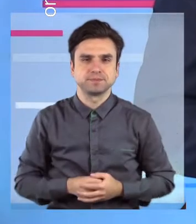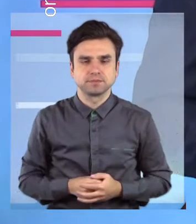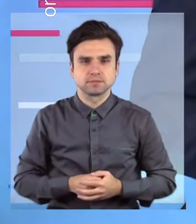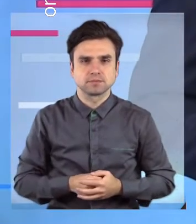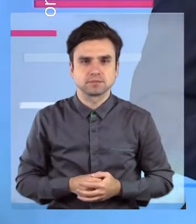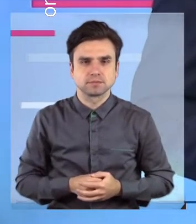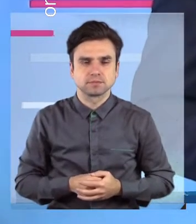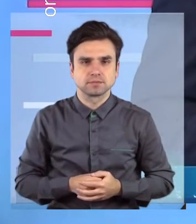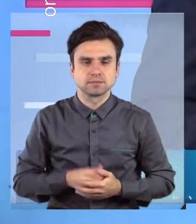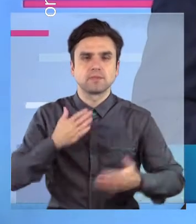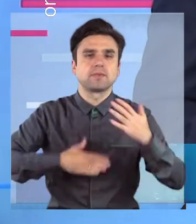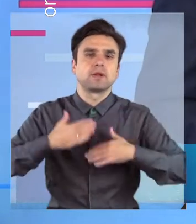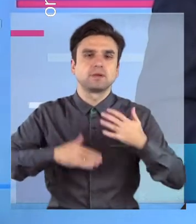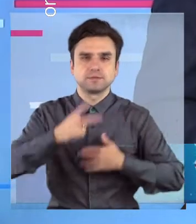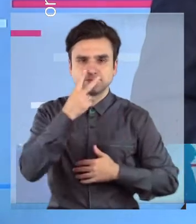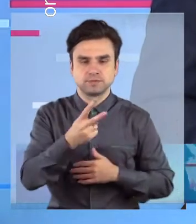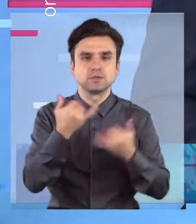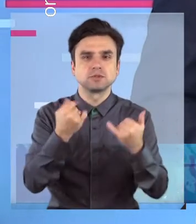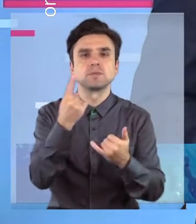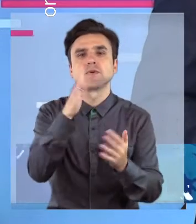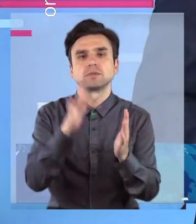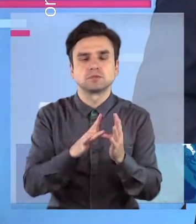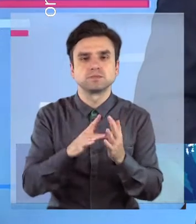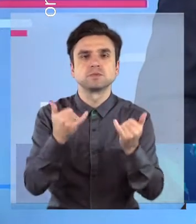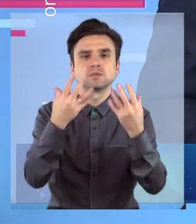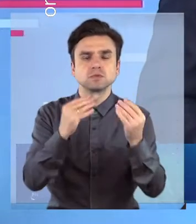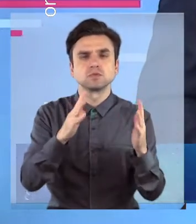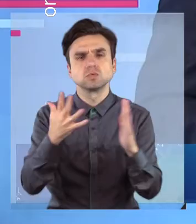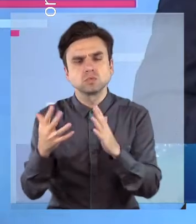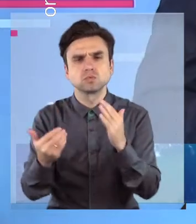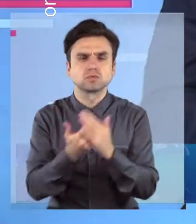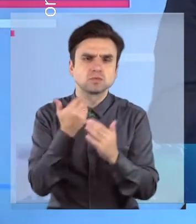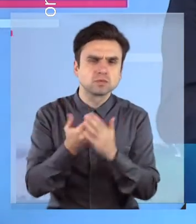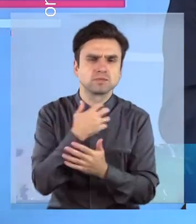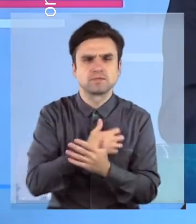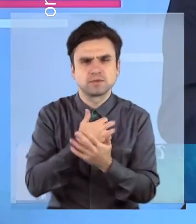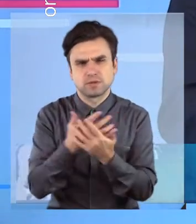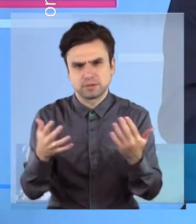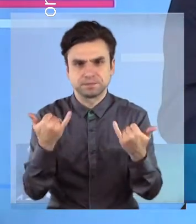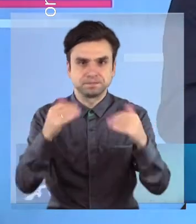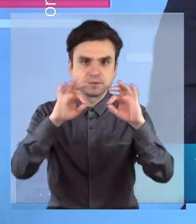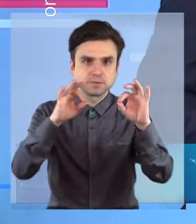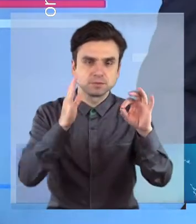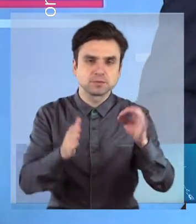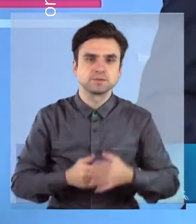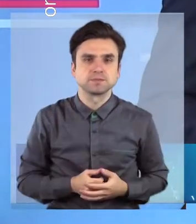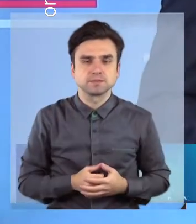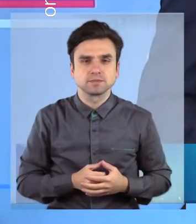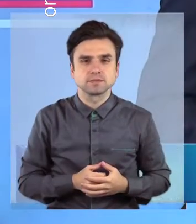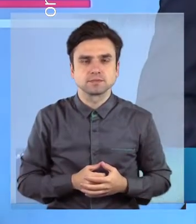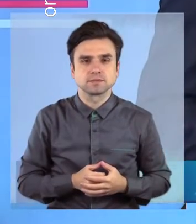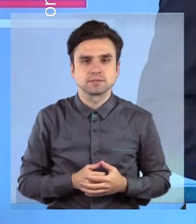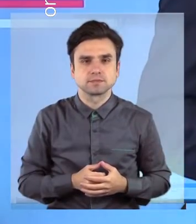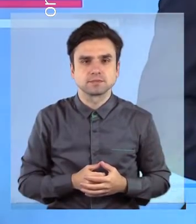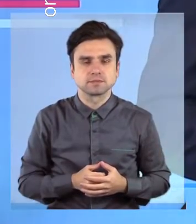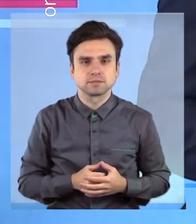Ради вітати на першому міському. Прямо зараз розпочнемо випуск новин, який підготувала наша команда. В студії працює Владислав Новіков. Скандал